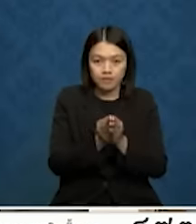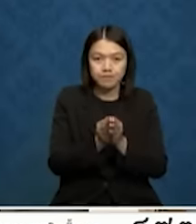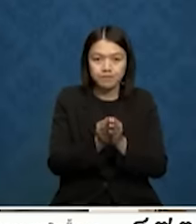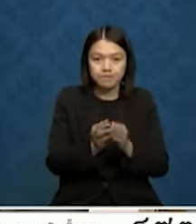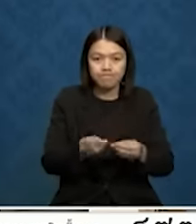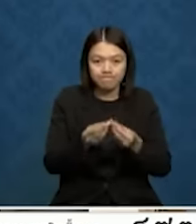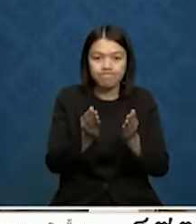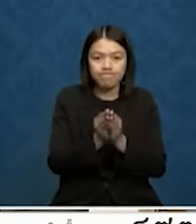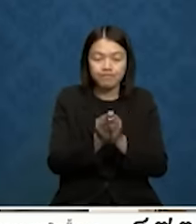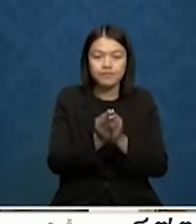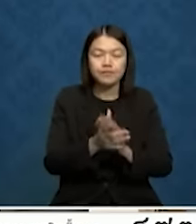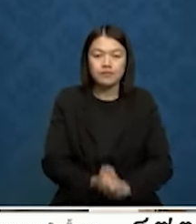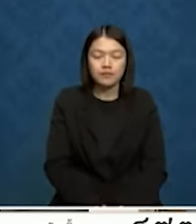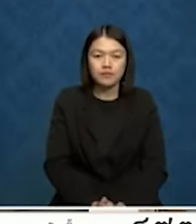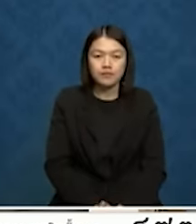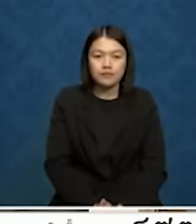เ